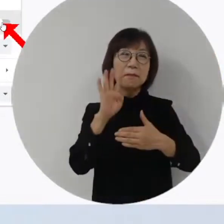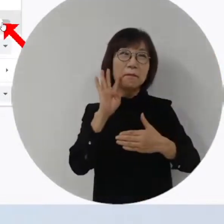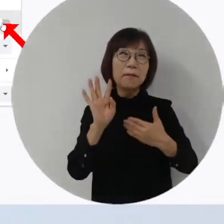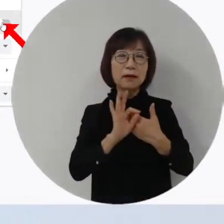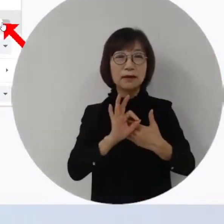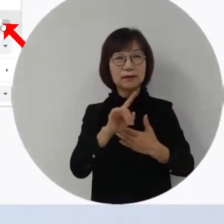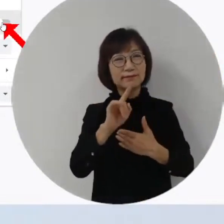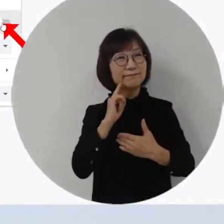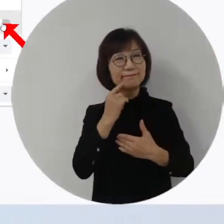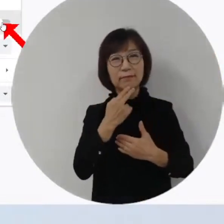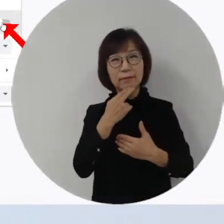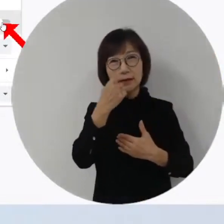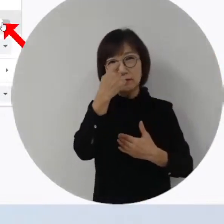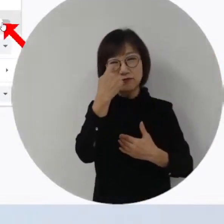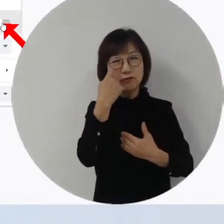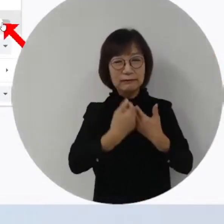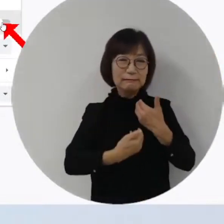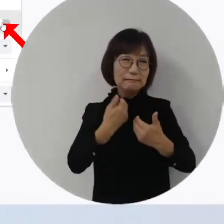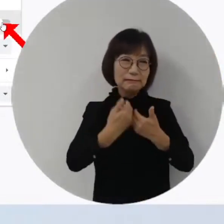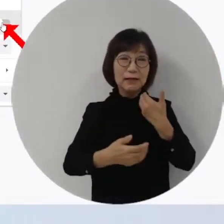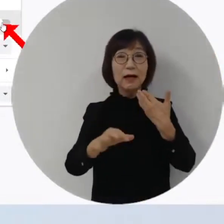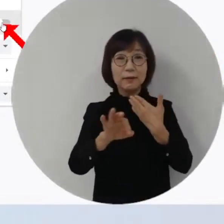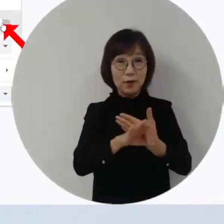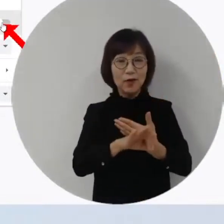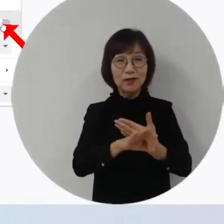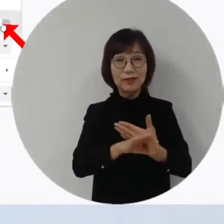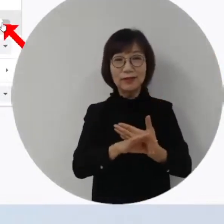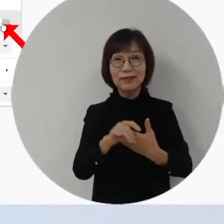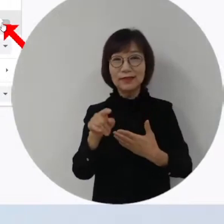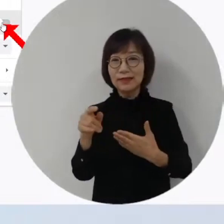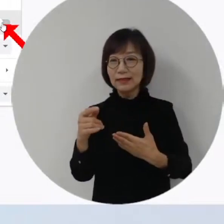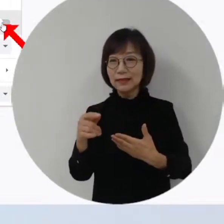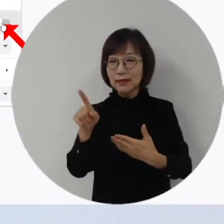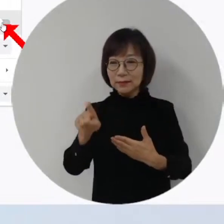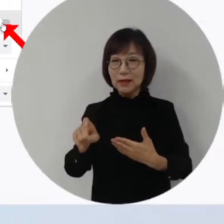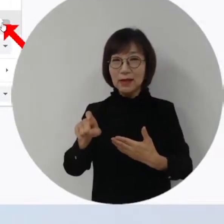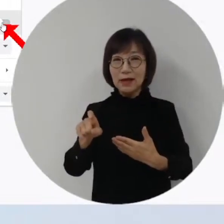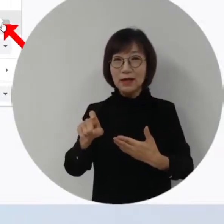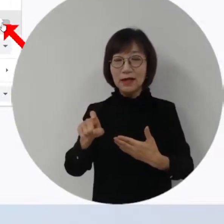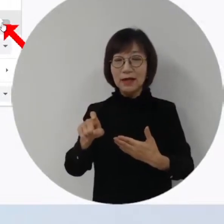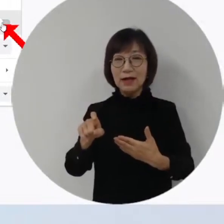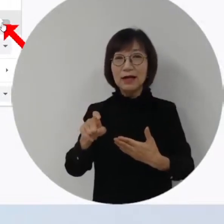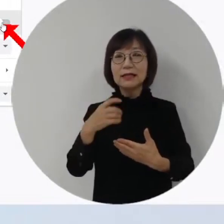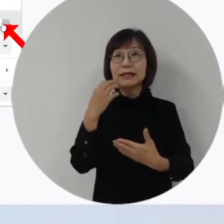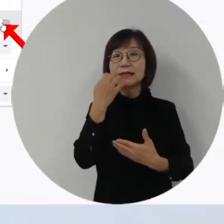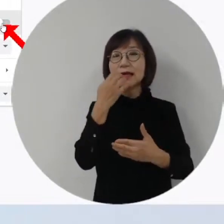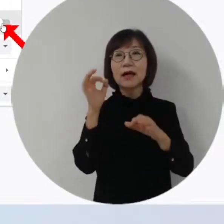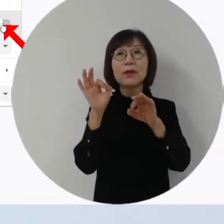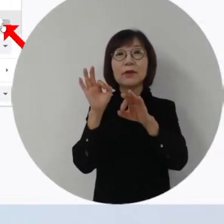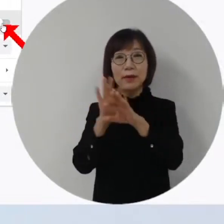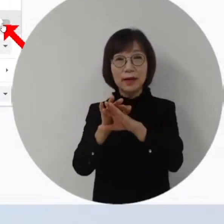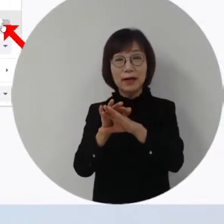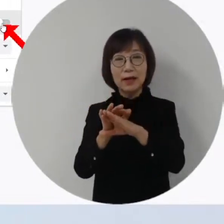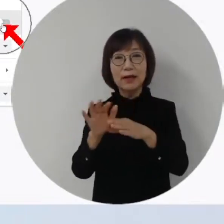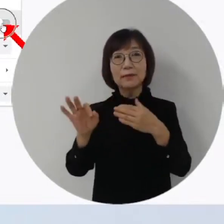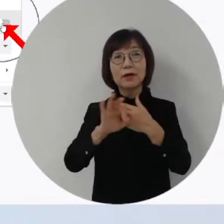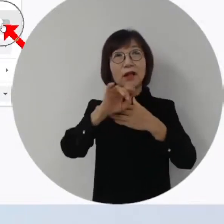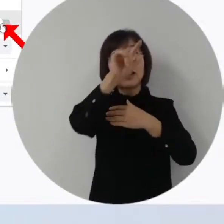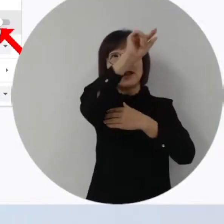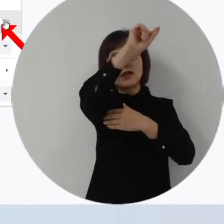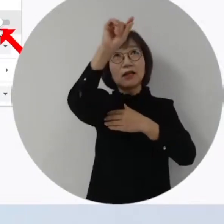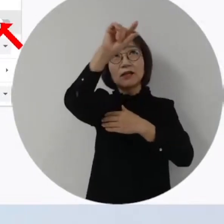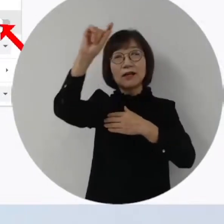그런 분들께서는 이 북마크바 표시를 이렇게 비활성화해 주시면 됩니다. 저는 켜보도록 할게요.